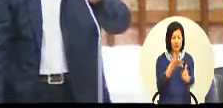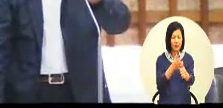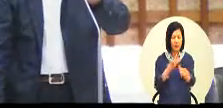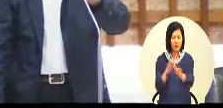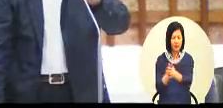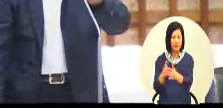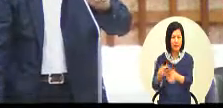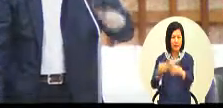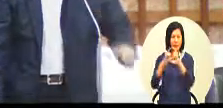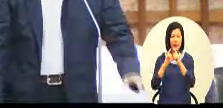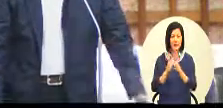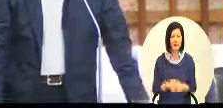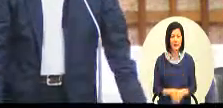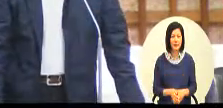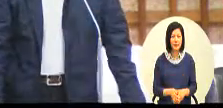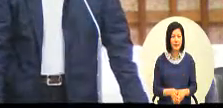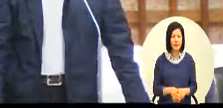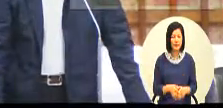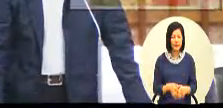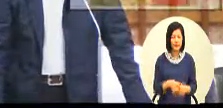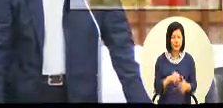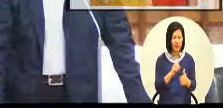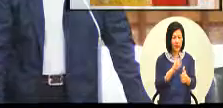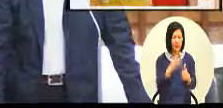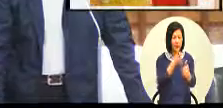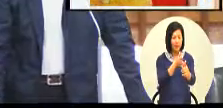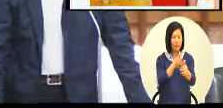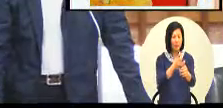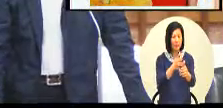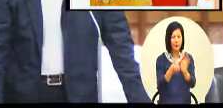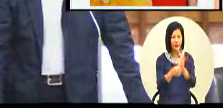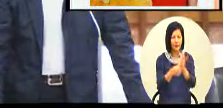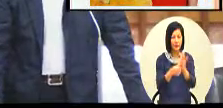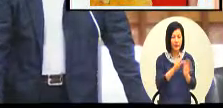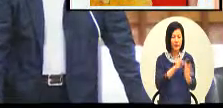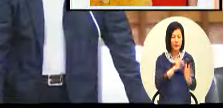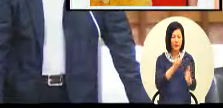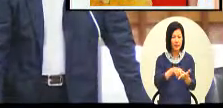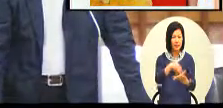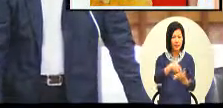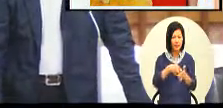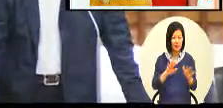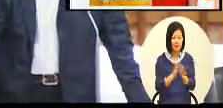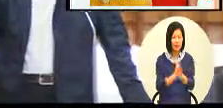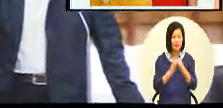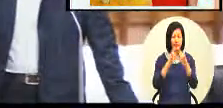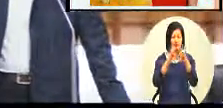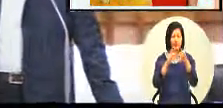在刘德林议员叫到您的名字就请起立并即问即答。